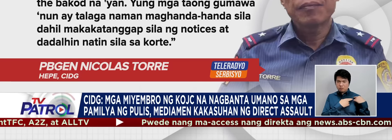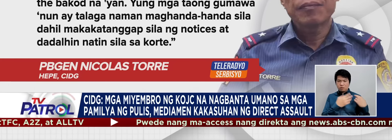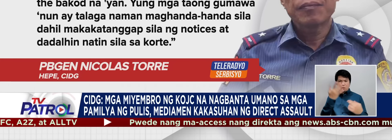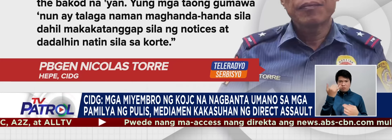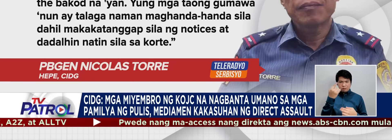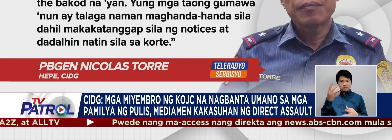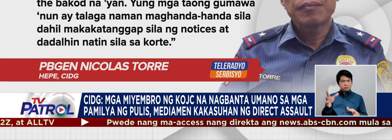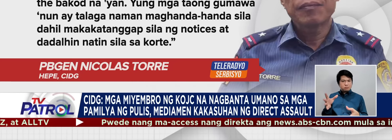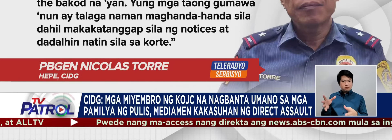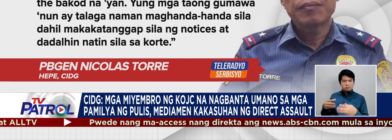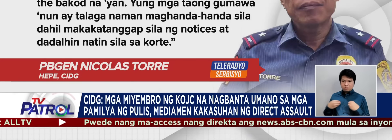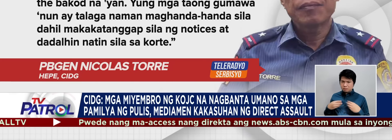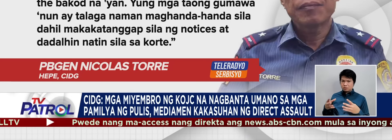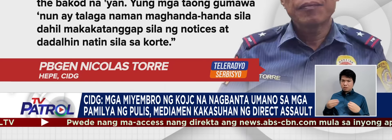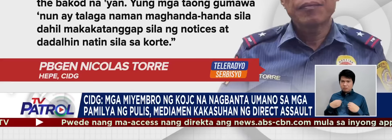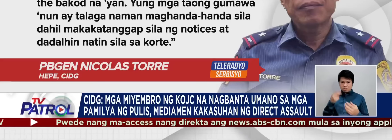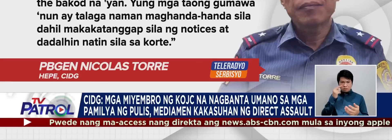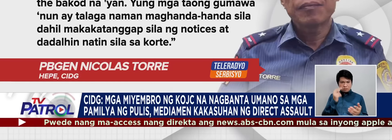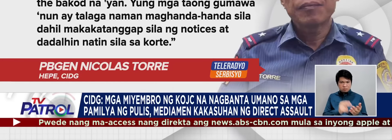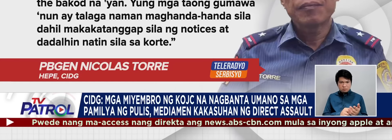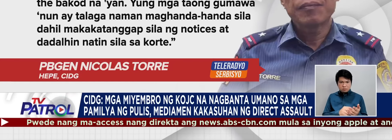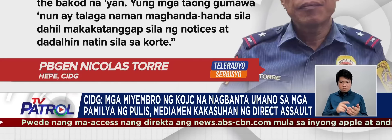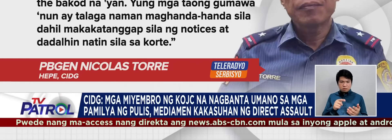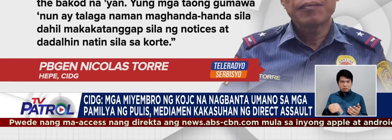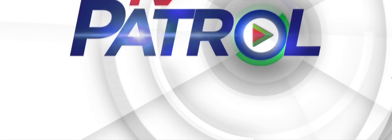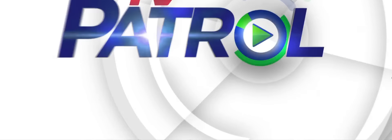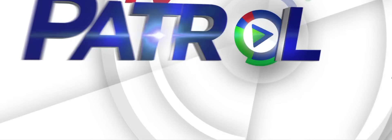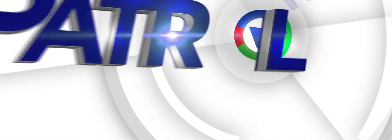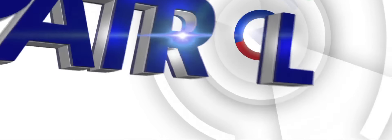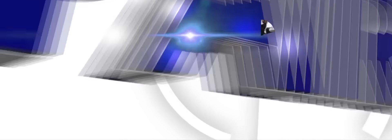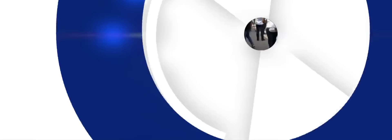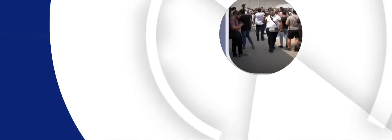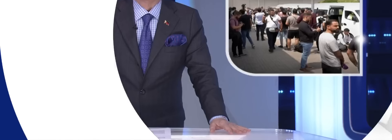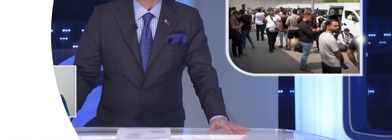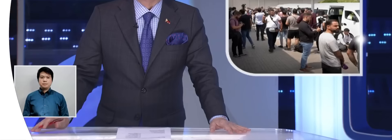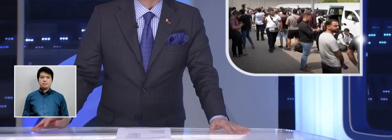sila ng notices at dadali natin sila sa korte.